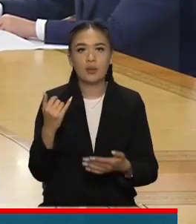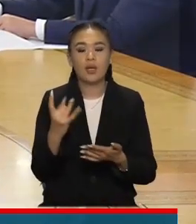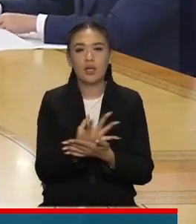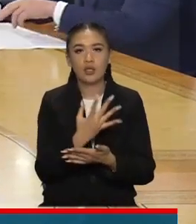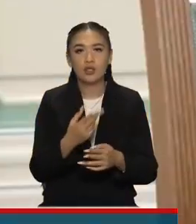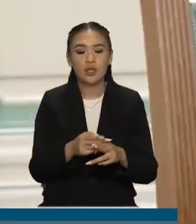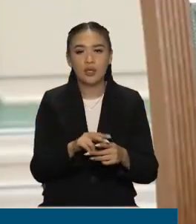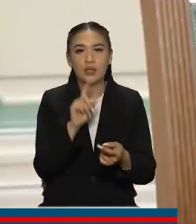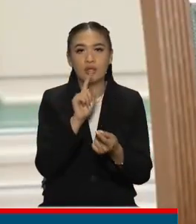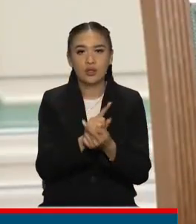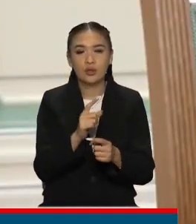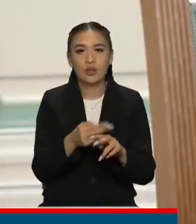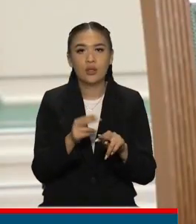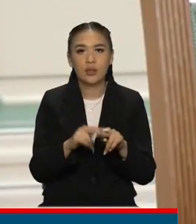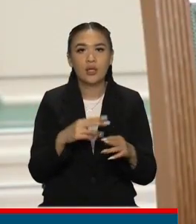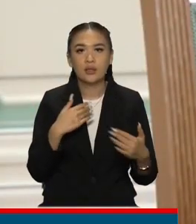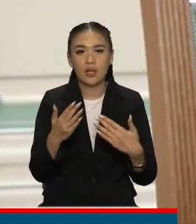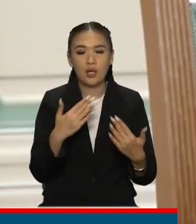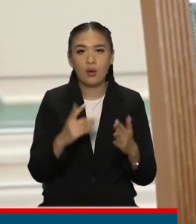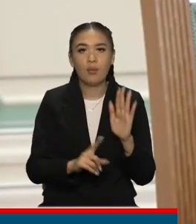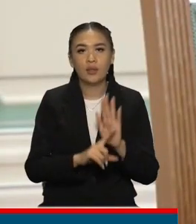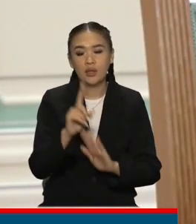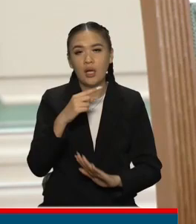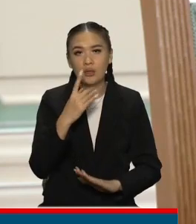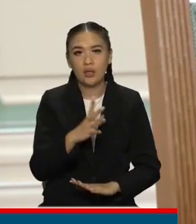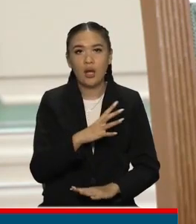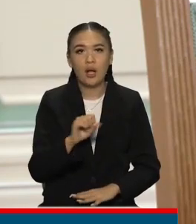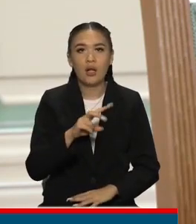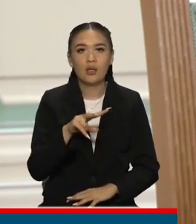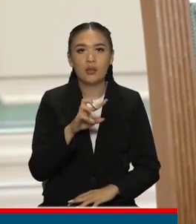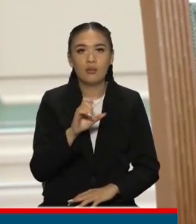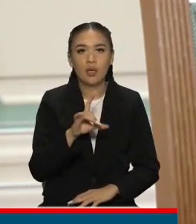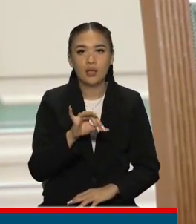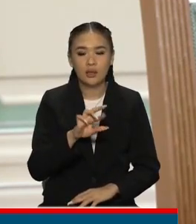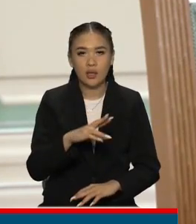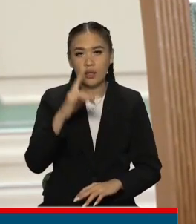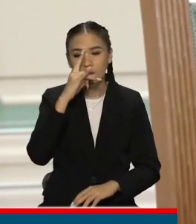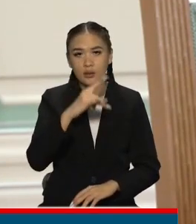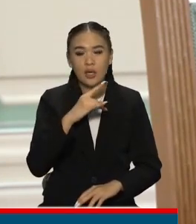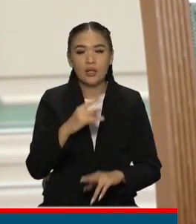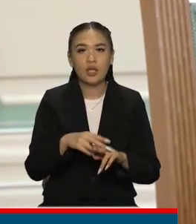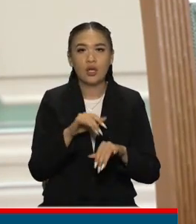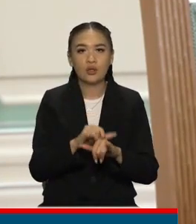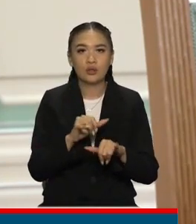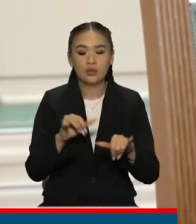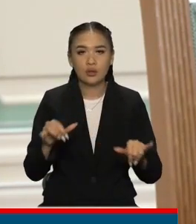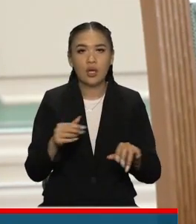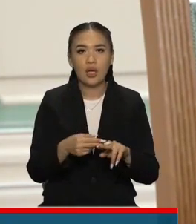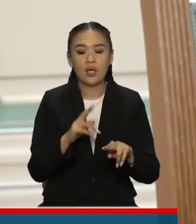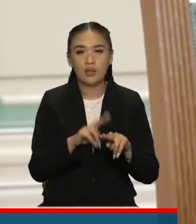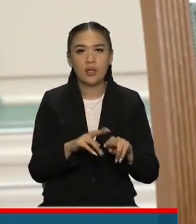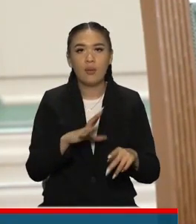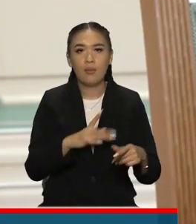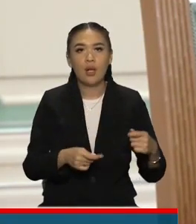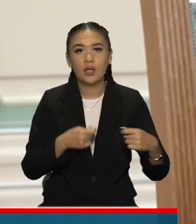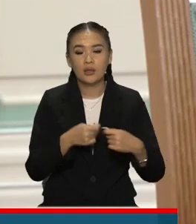ел арасында сындарлы диалог басталғанын көрсетеді. Албания мен Қазақстанның қарым-қатынасын кеңейтуді, ынтымақ пен гуманитарлық